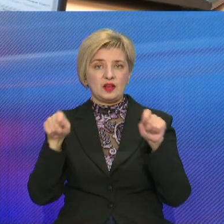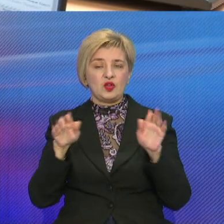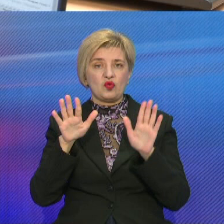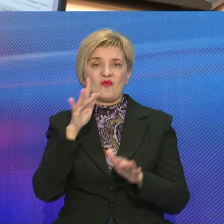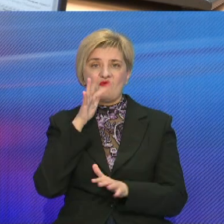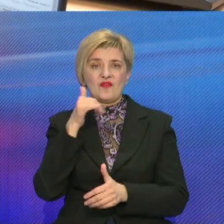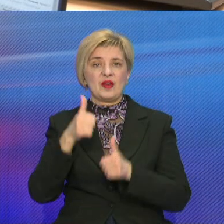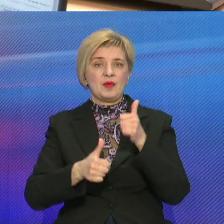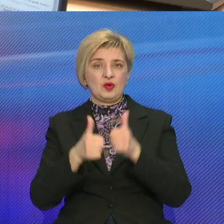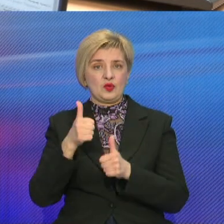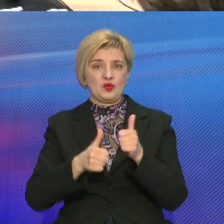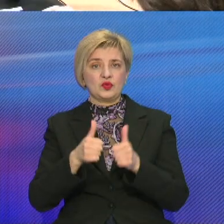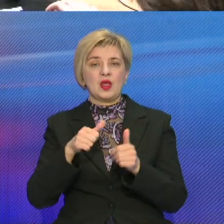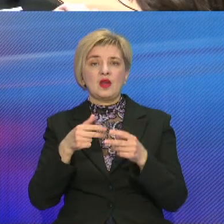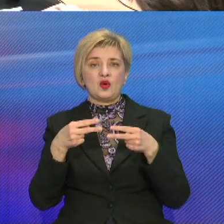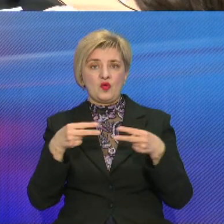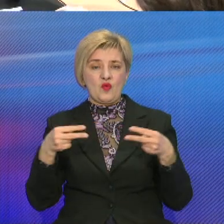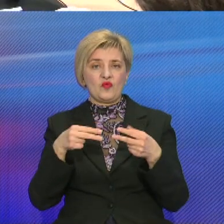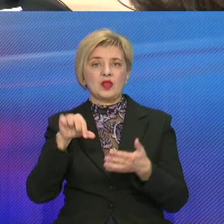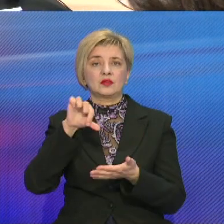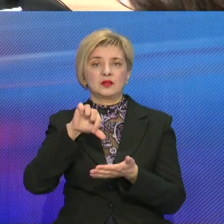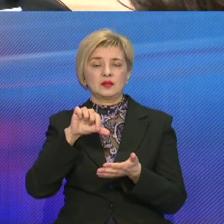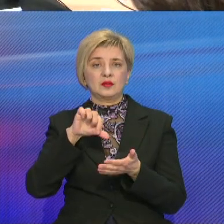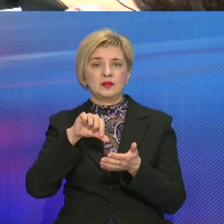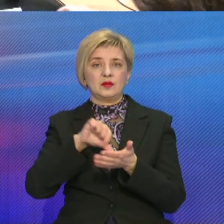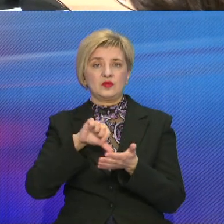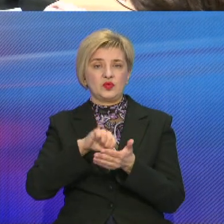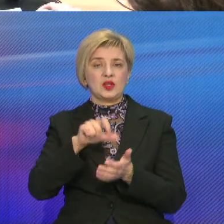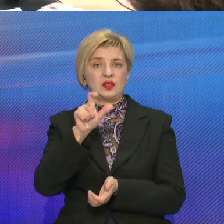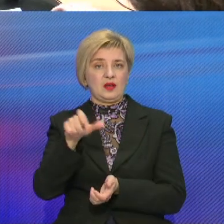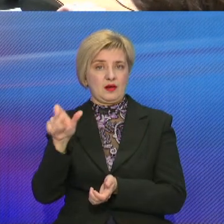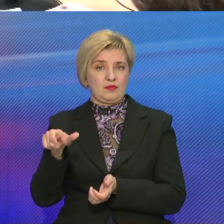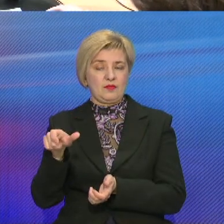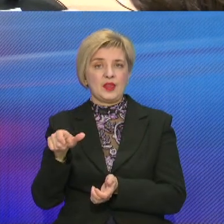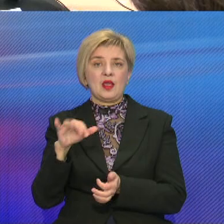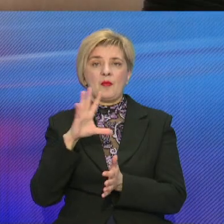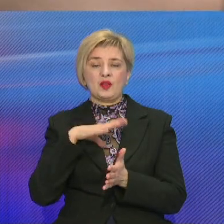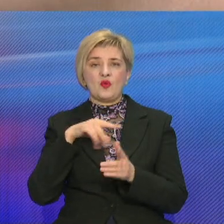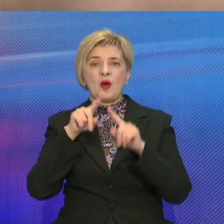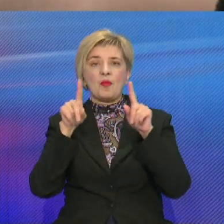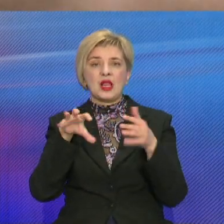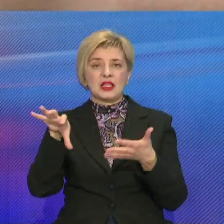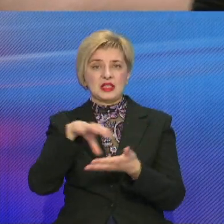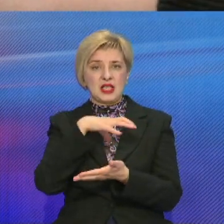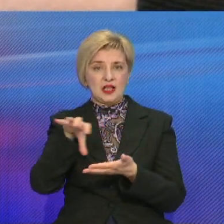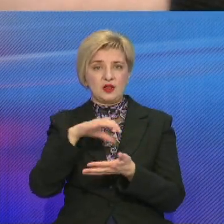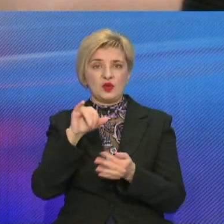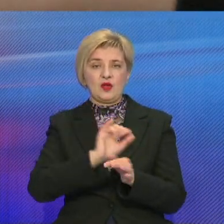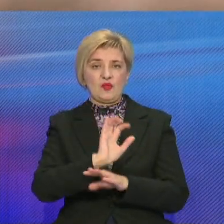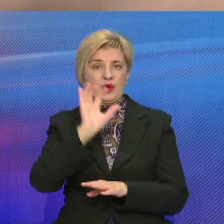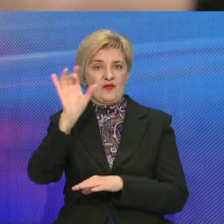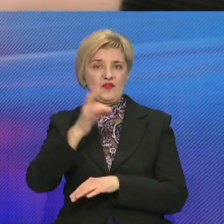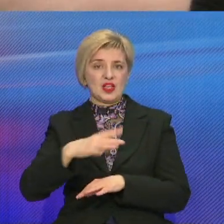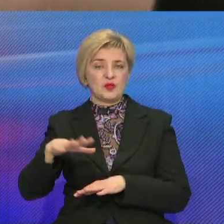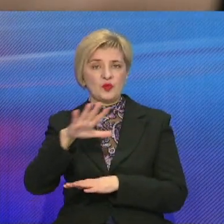столько, сколько удельников олимпиады. После выполнения каждого тура бланки сканируются и отправляются у Республиканский институт контролю